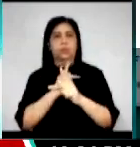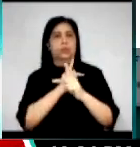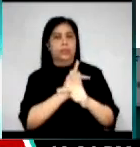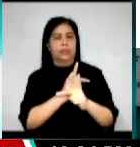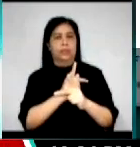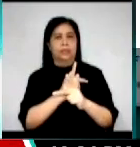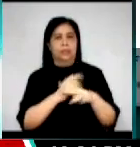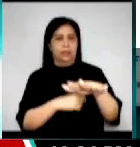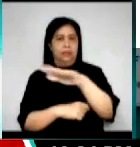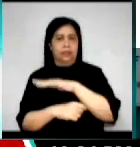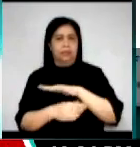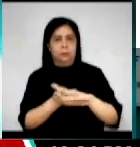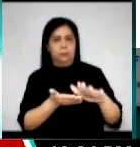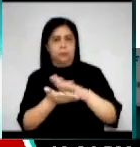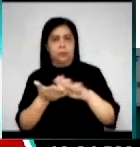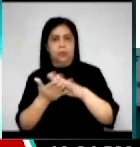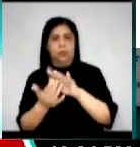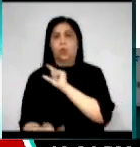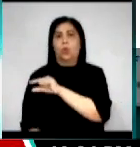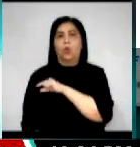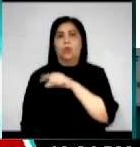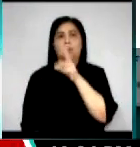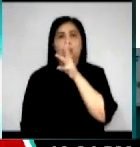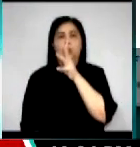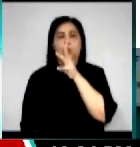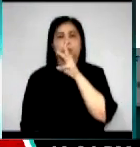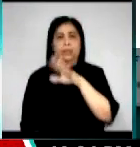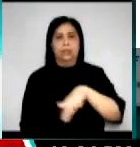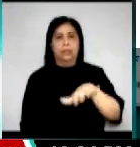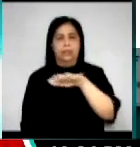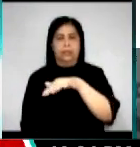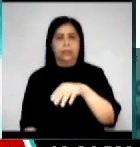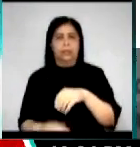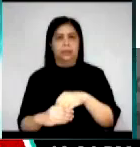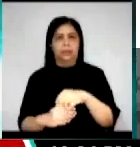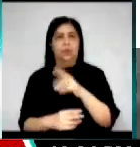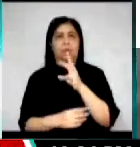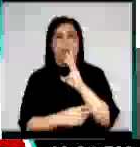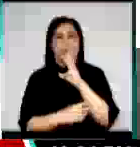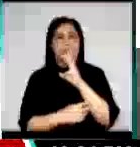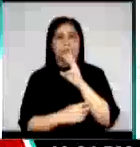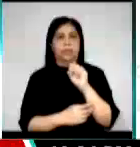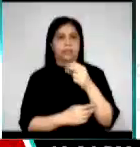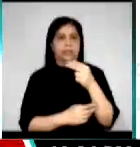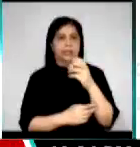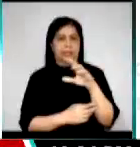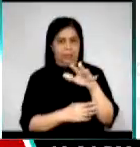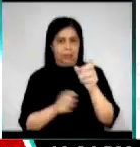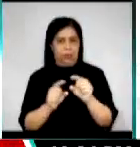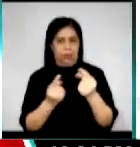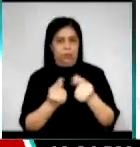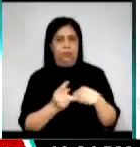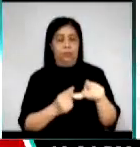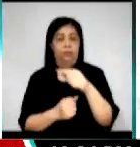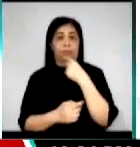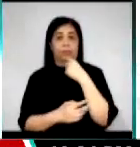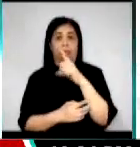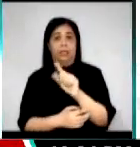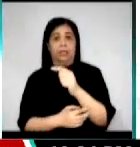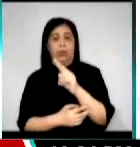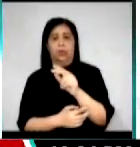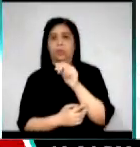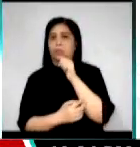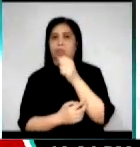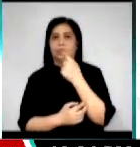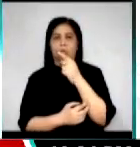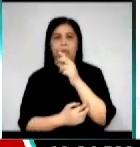the quality of water in Panigantamugan watershed. Ayon sa Davao City LGU, hindi lang lagay ng